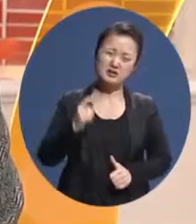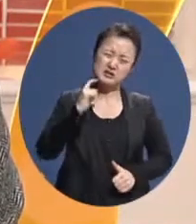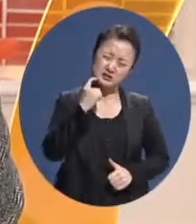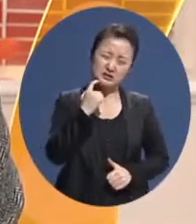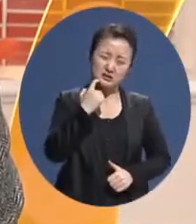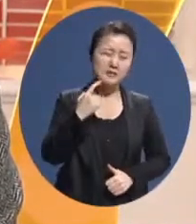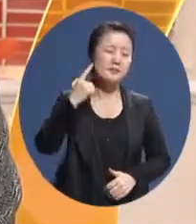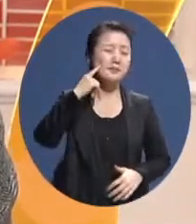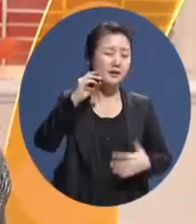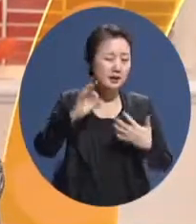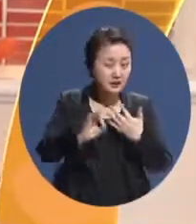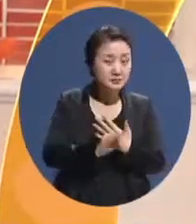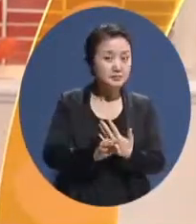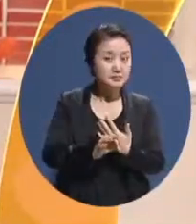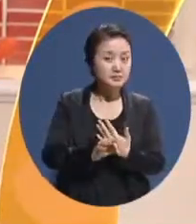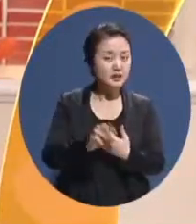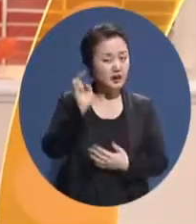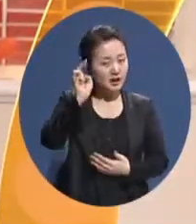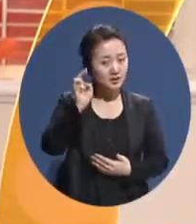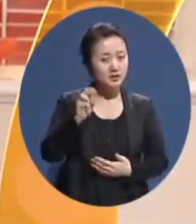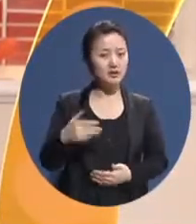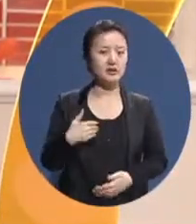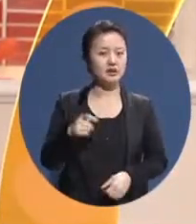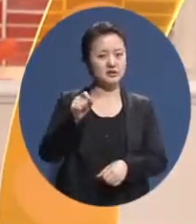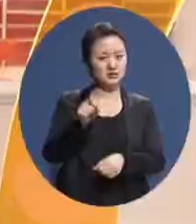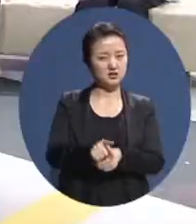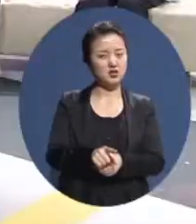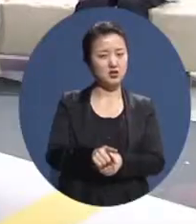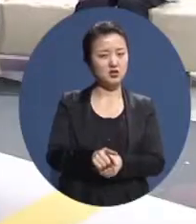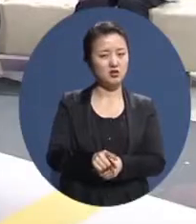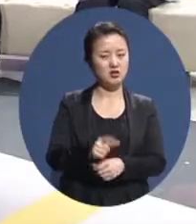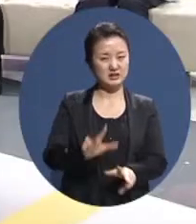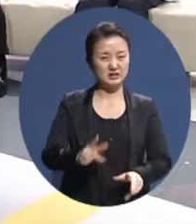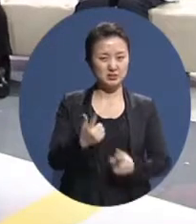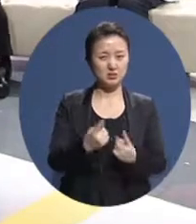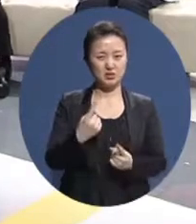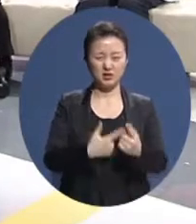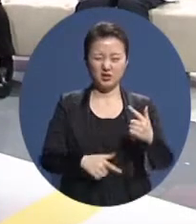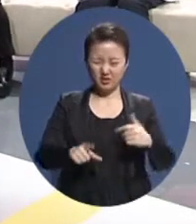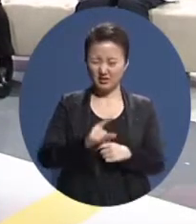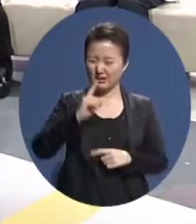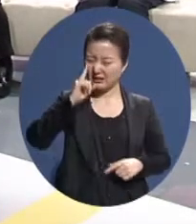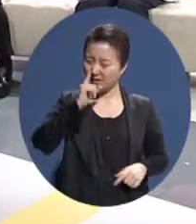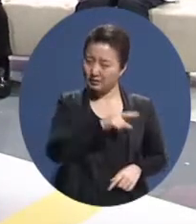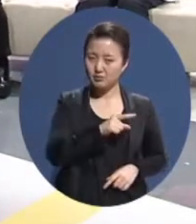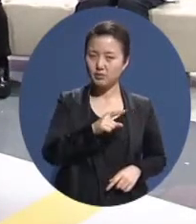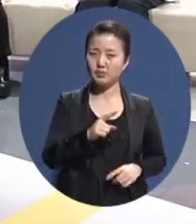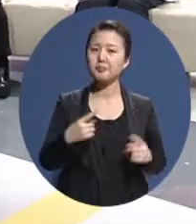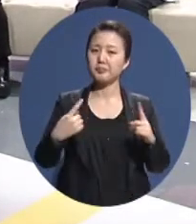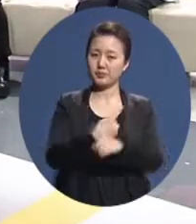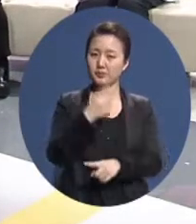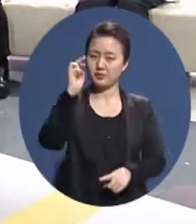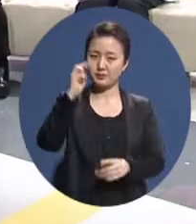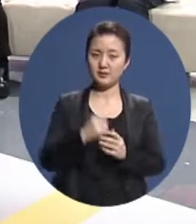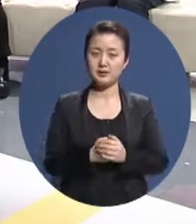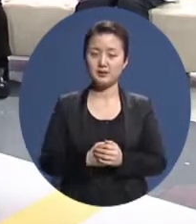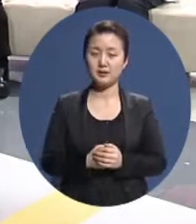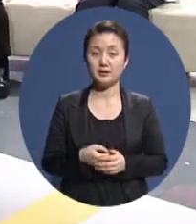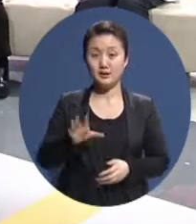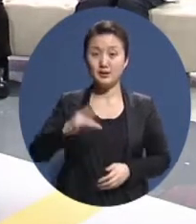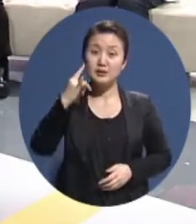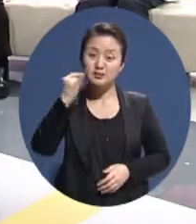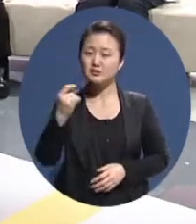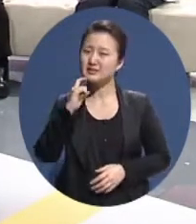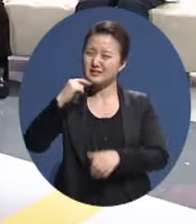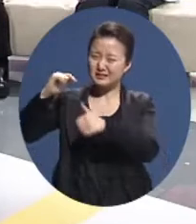엄마가 잔소리했다. 성깔이 부지 나빠졌을 것 같아요. 내가 지금 생각을 해보면. 그래도 이만한 거는 그 당시에 나를 이렇게 강요 안 하고 네.